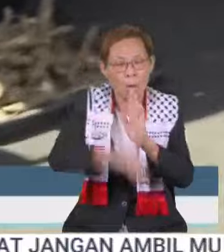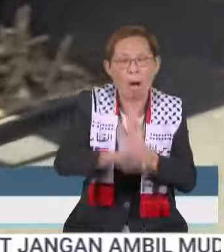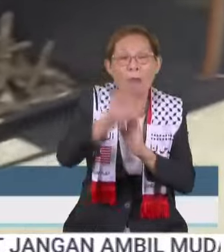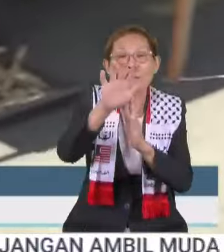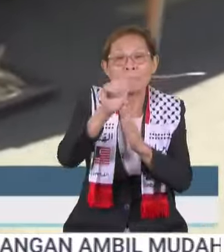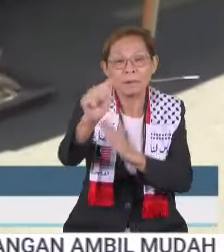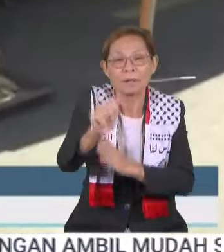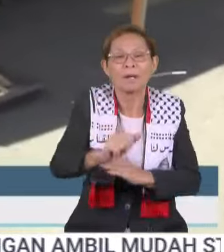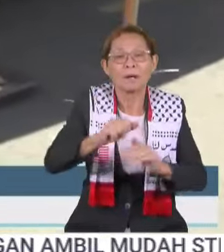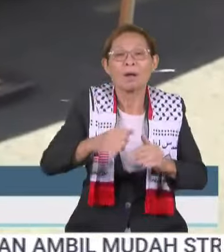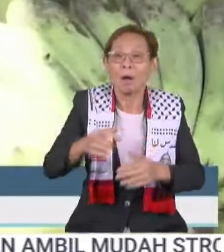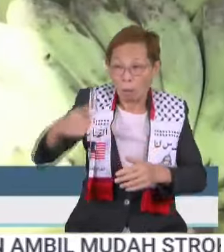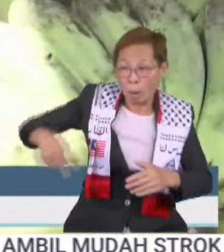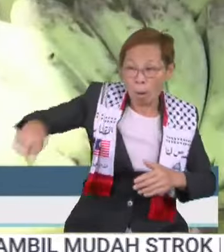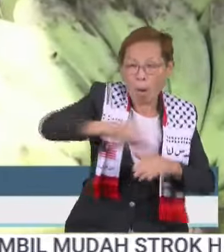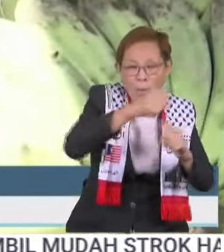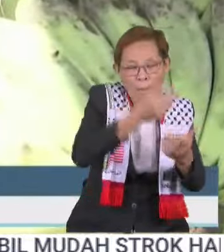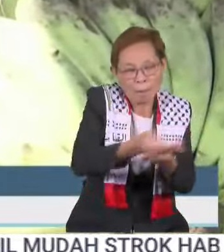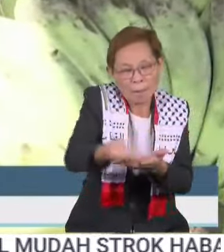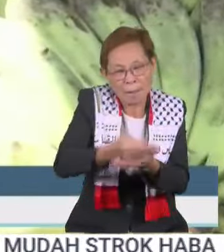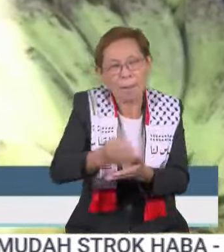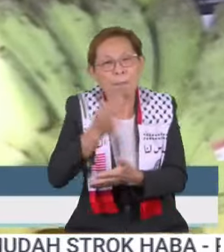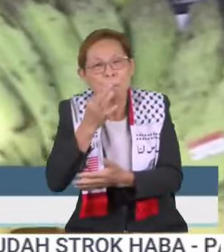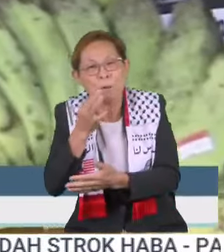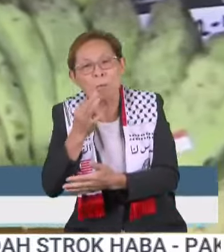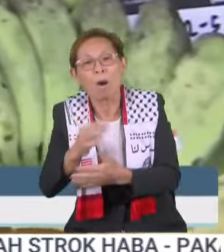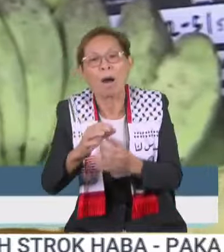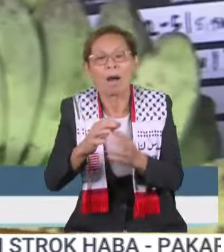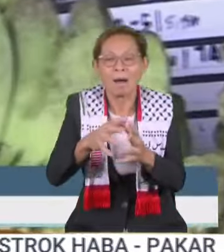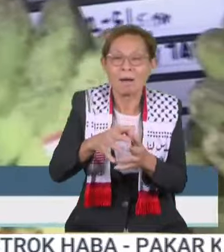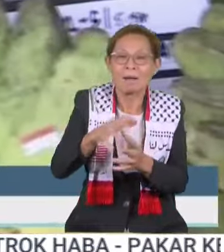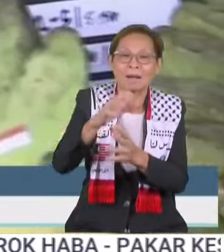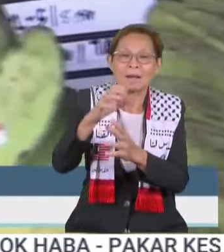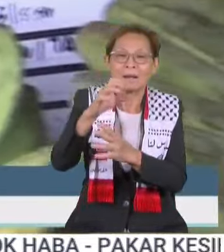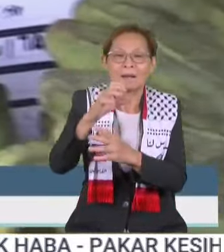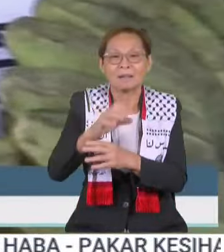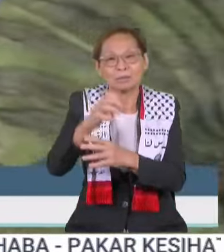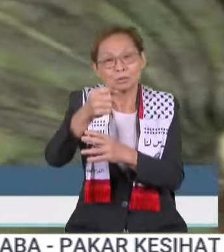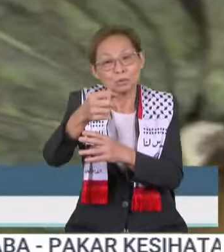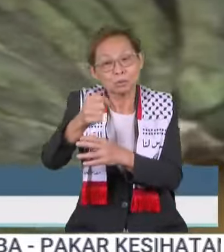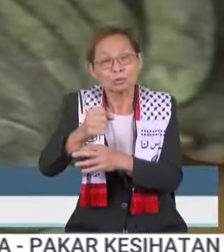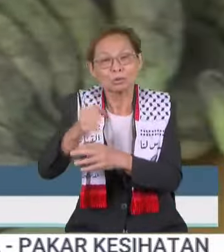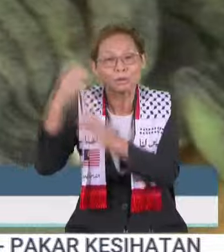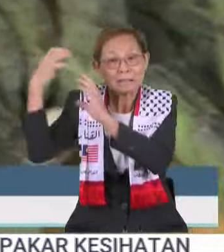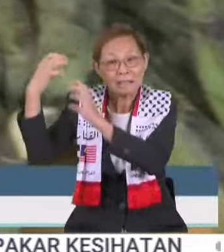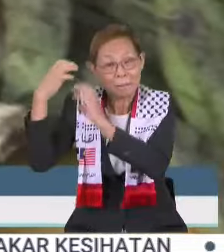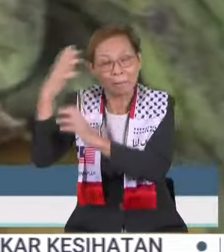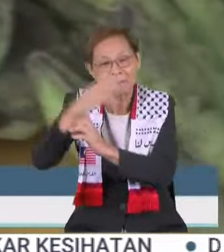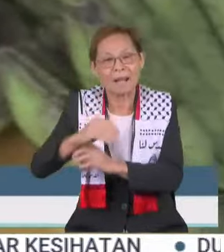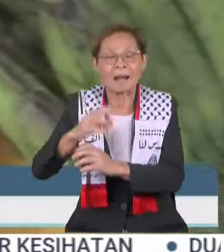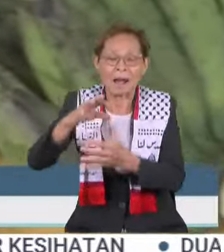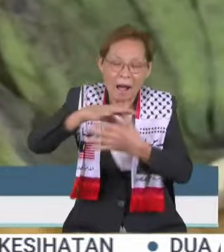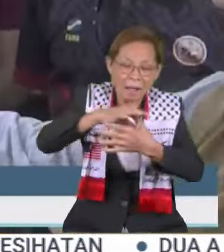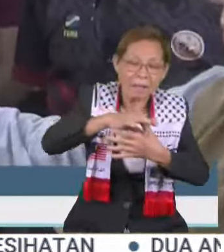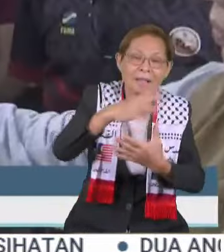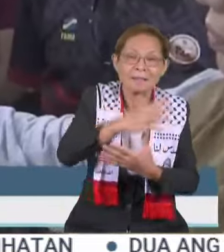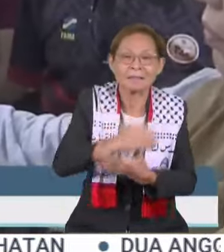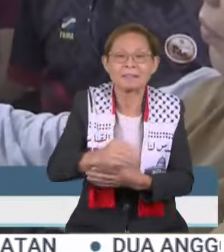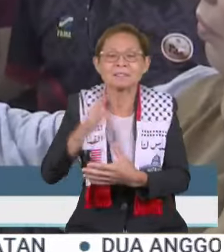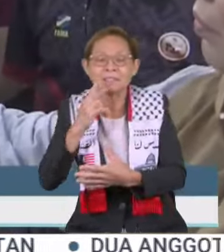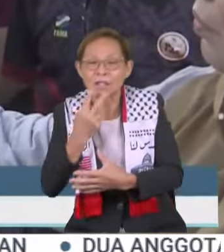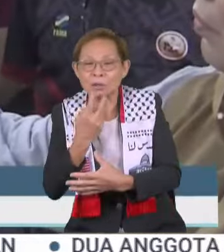untuk mendapatkan barangan makanan seperti buah-buahan, santan, sayur-sayuran, ayam dan daging segar. Saya menyeru